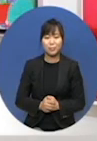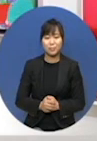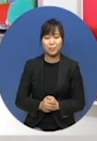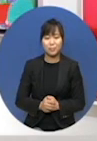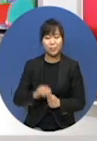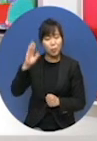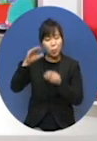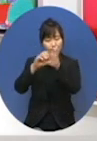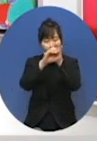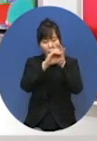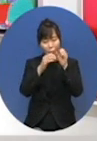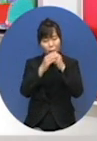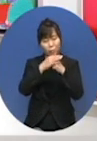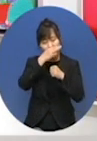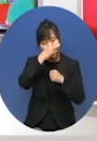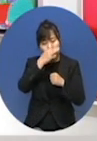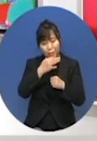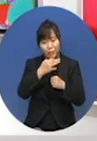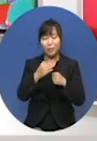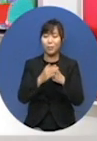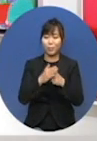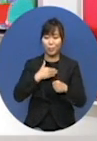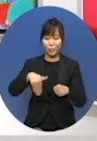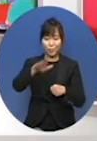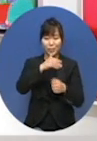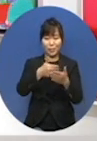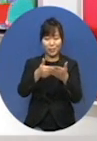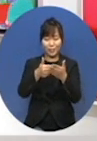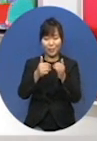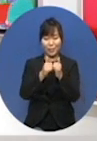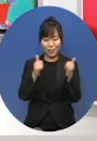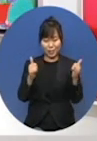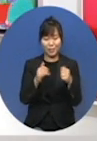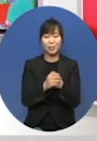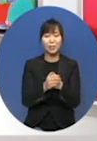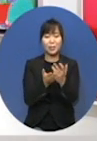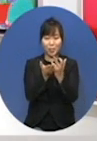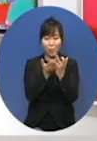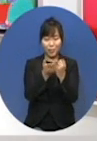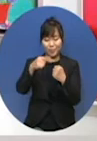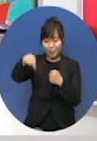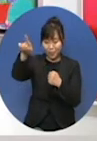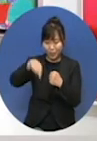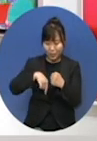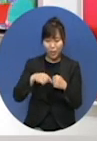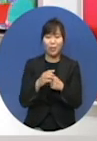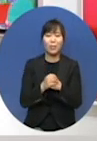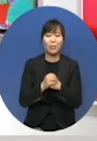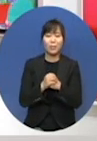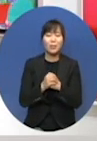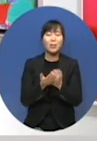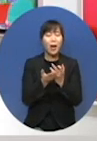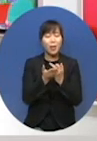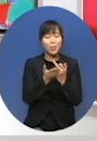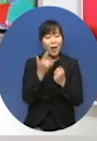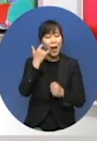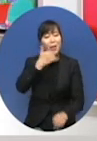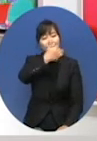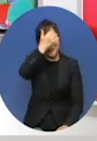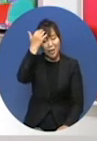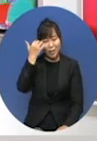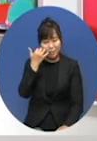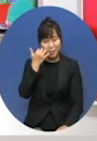요즘 코로나로 굉장히 힘들잖아요. 그래서 저희들이 섬을 다녀와서 또이섬